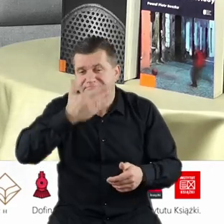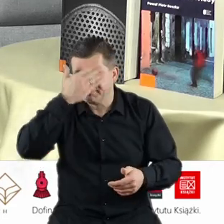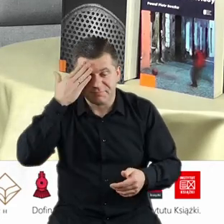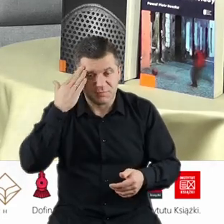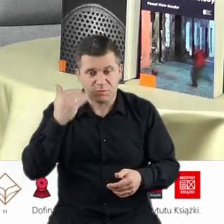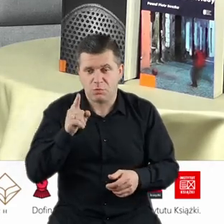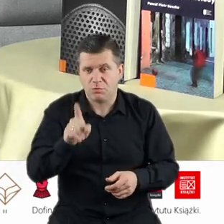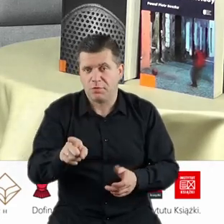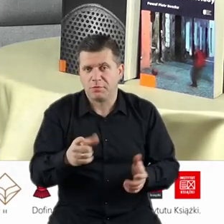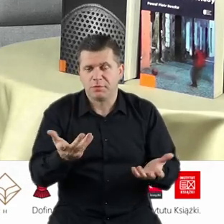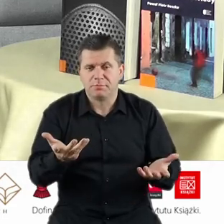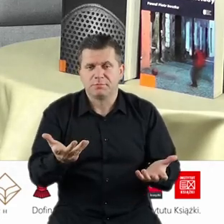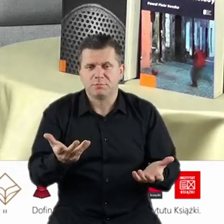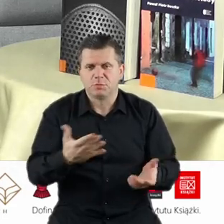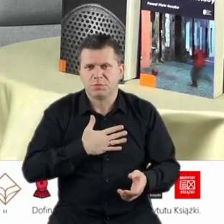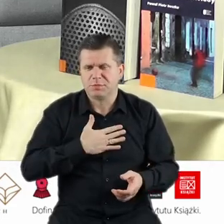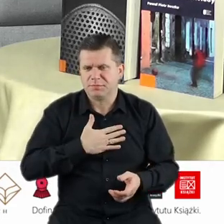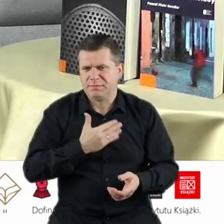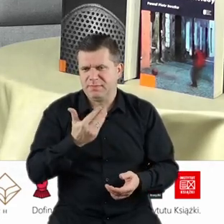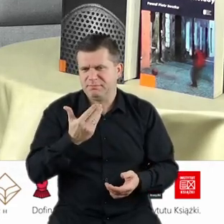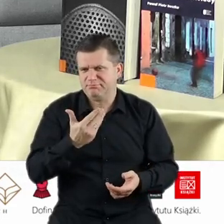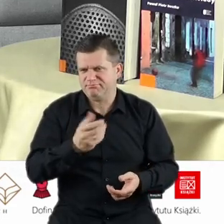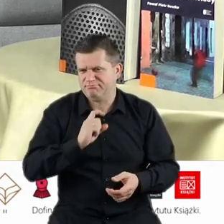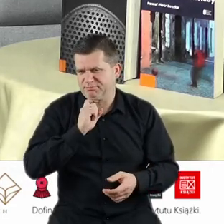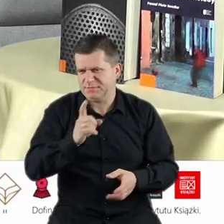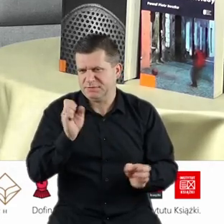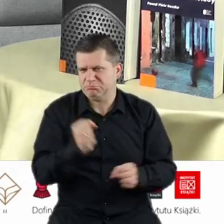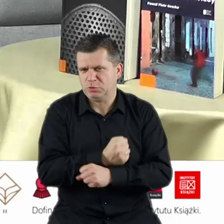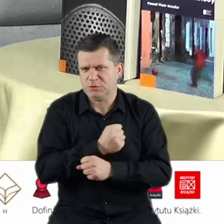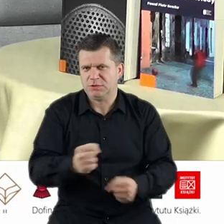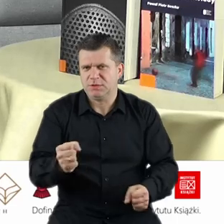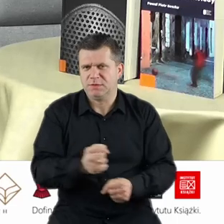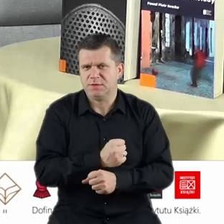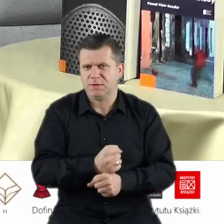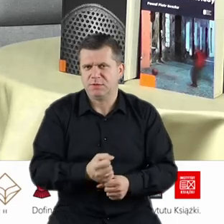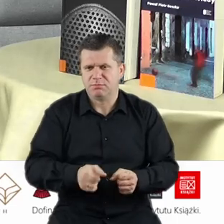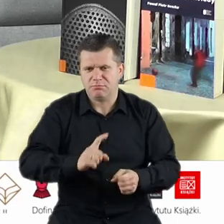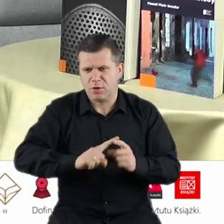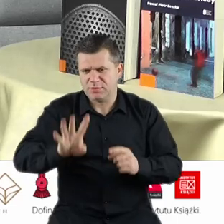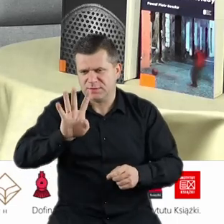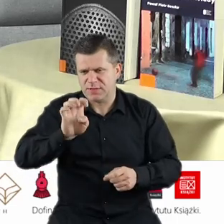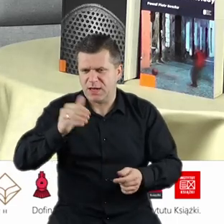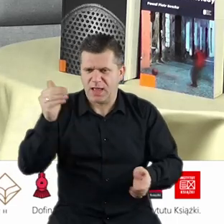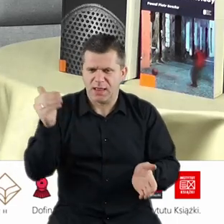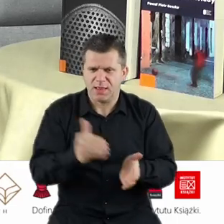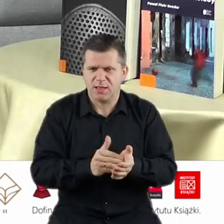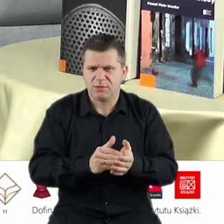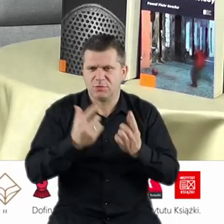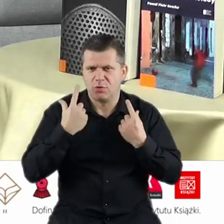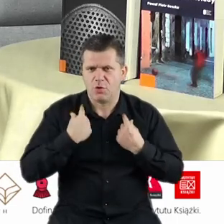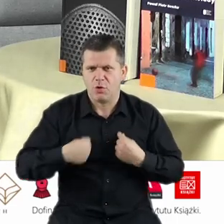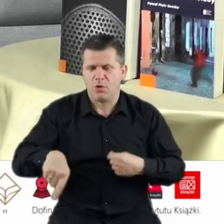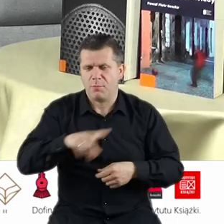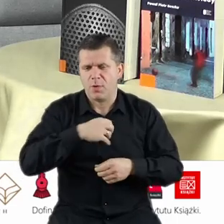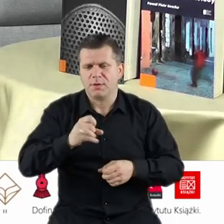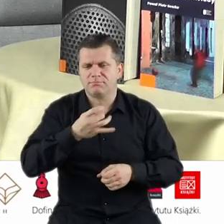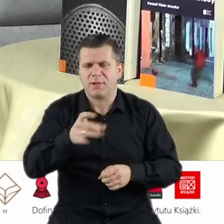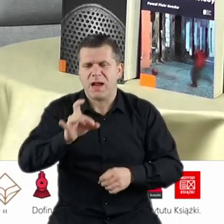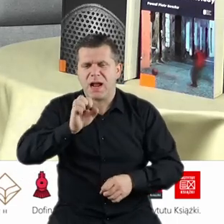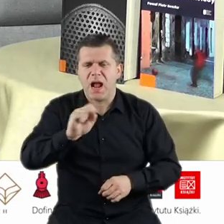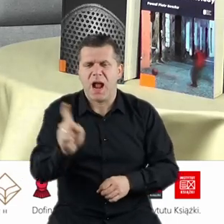No nie miałem o tym pojęcia. Wydawało mi się czymś absolutnie nieprawdopodobnym, że w miejscu, w którym ponad 400 tysięcy osób